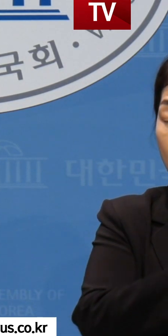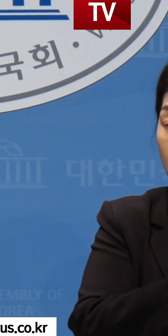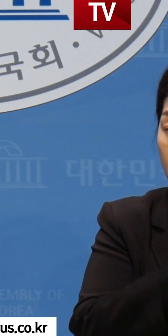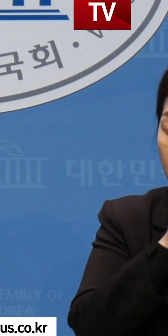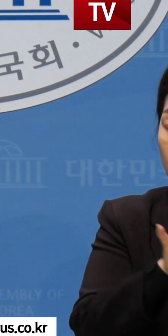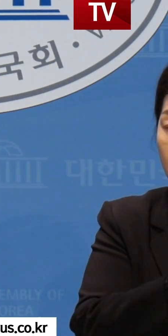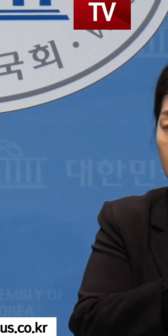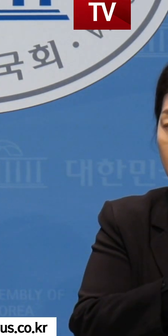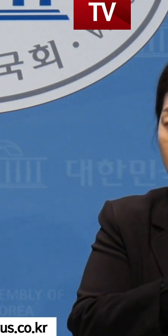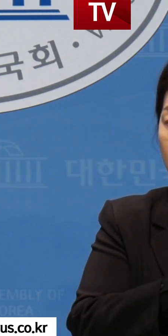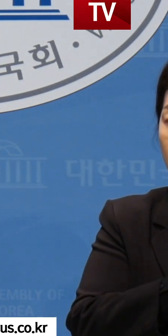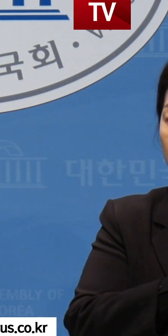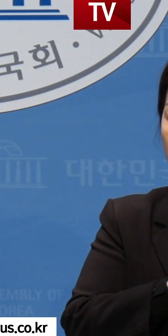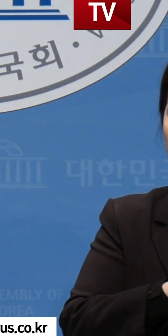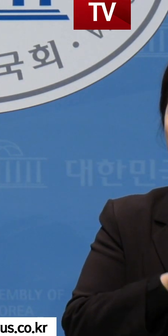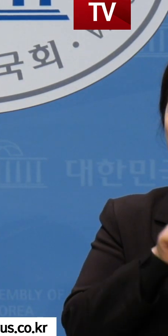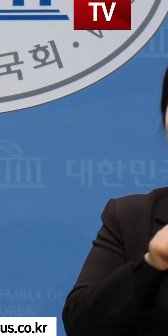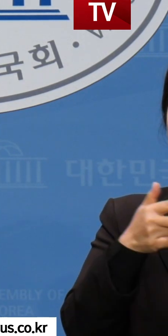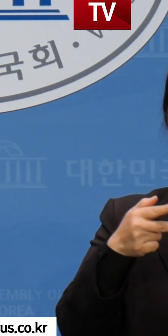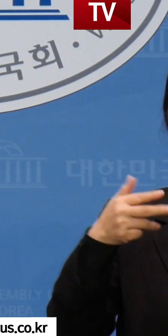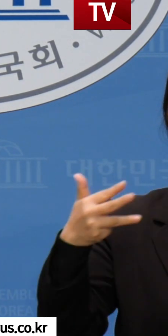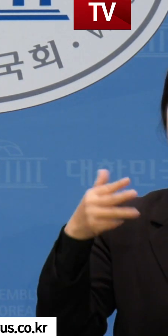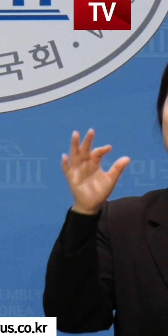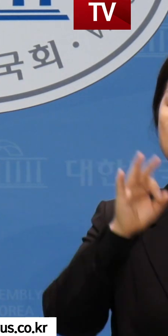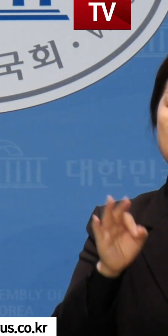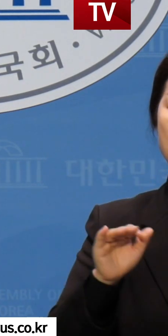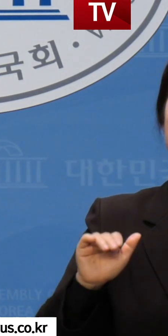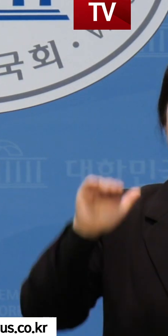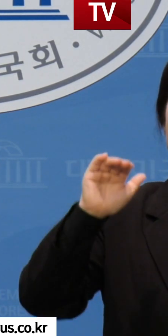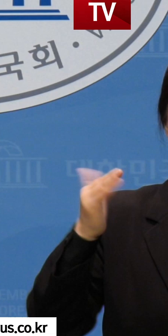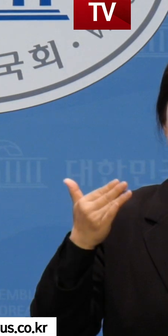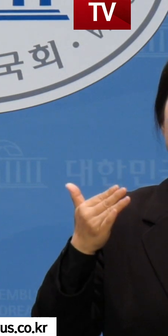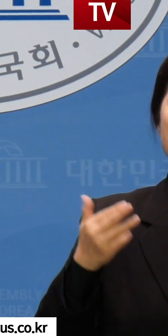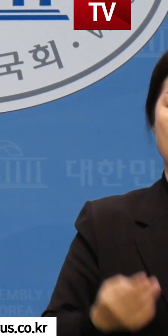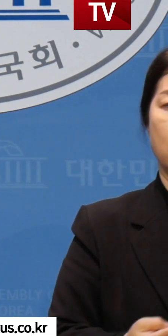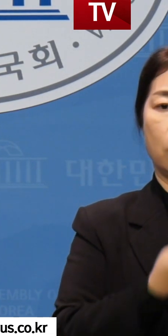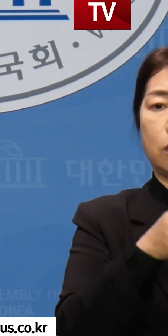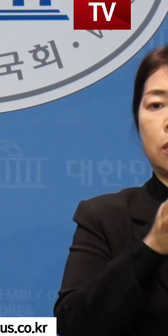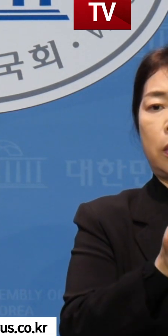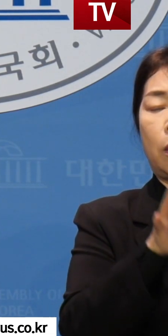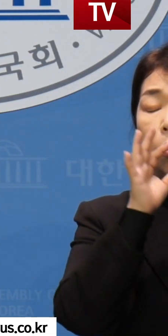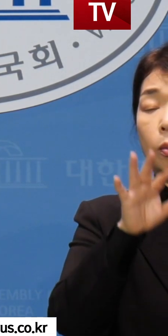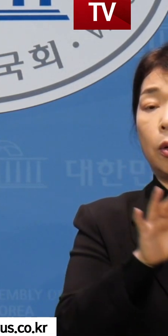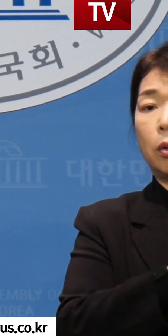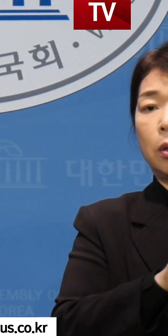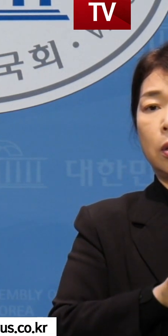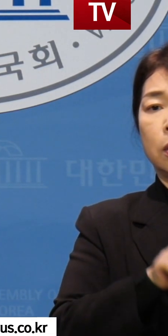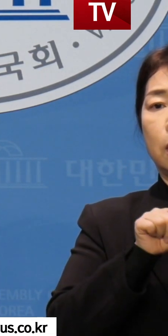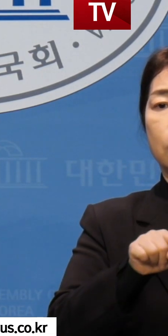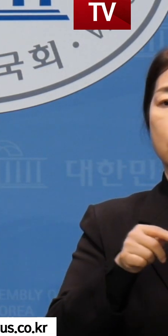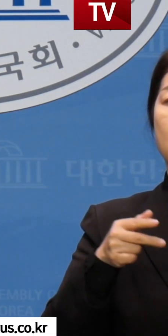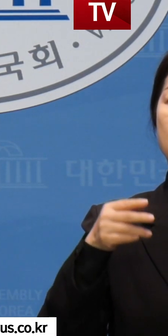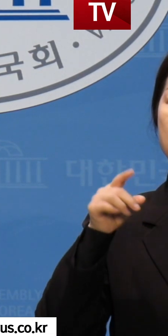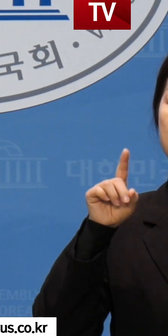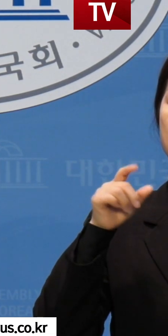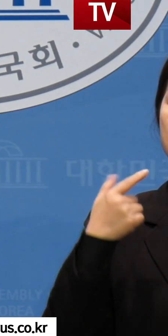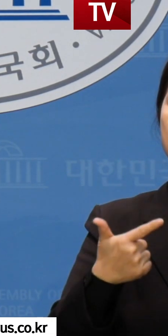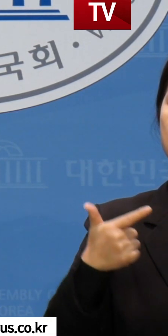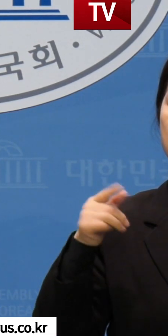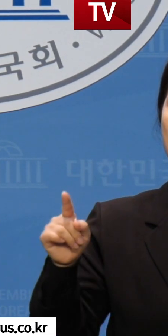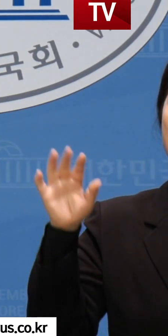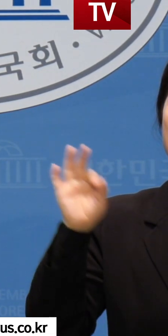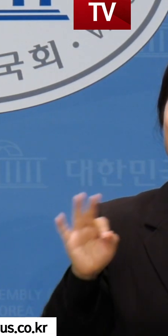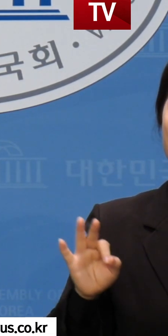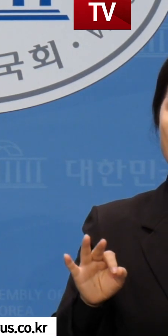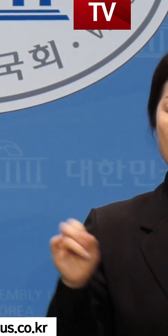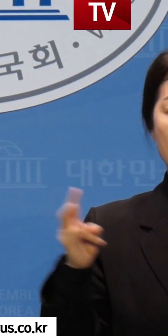말로 17.28%를 넘고 있고 저축은행의 경우에 4.61%를 넘고 있습니다.